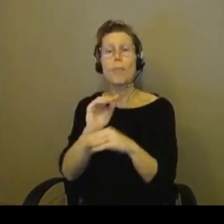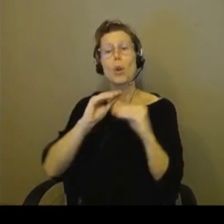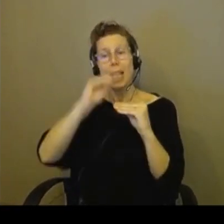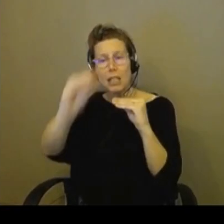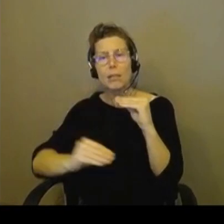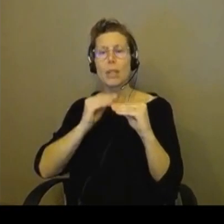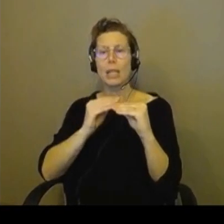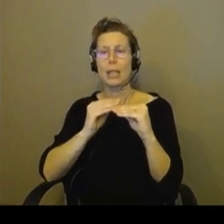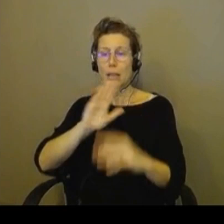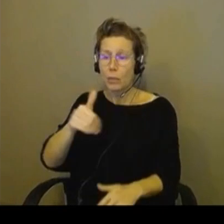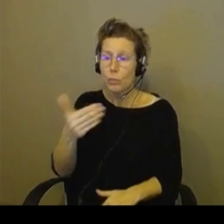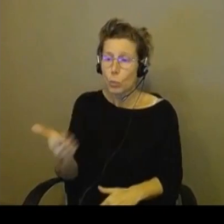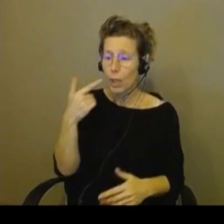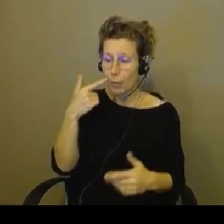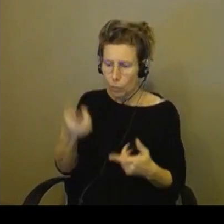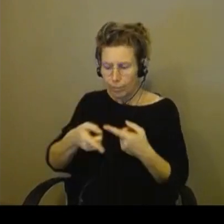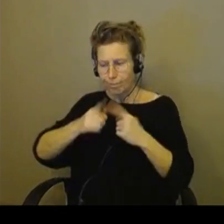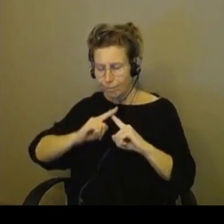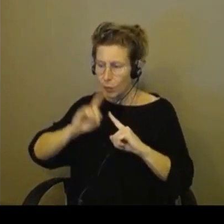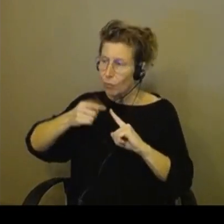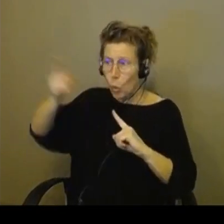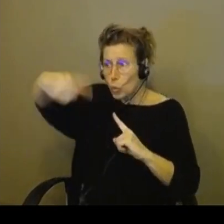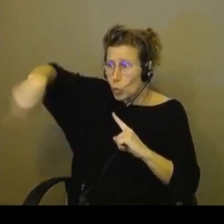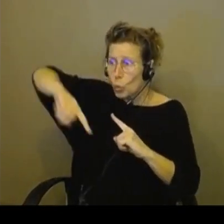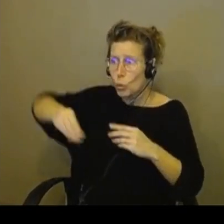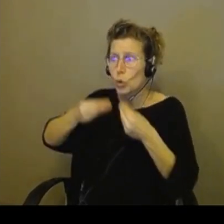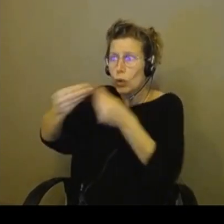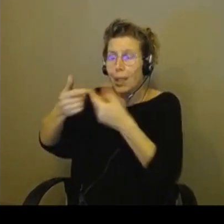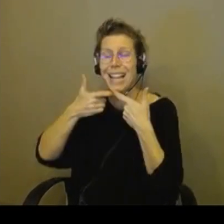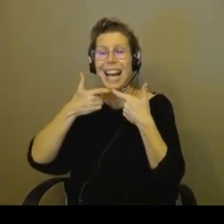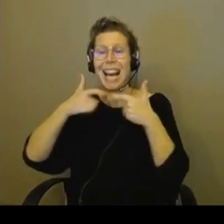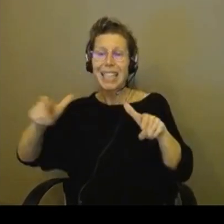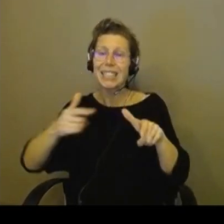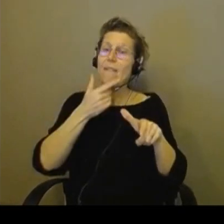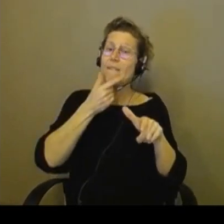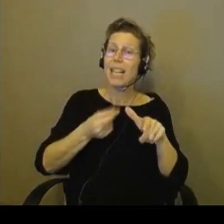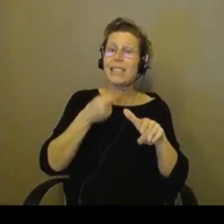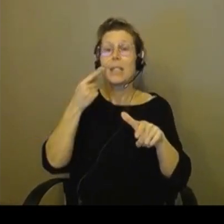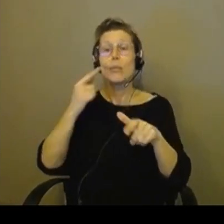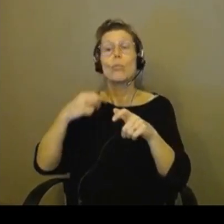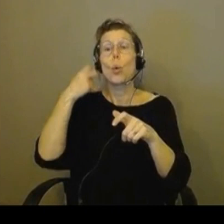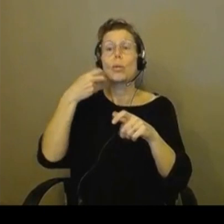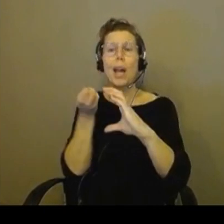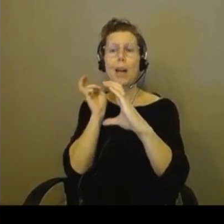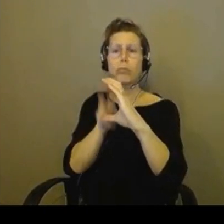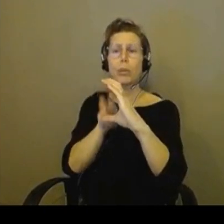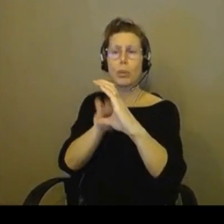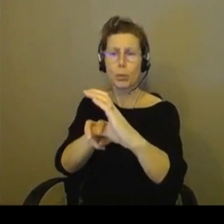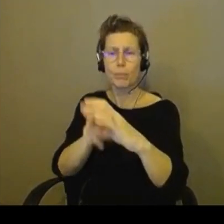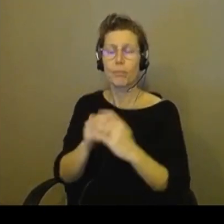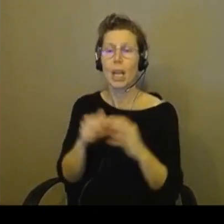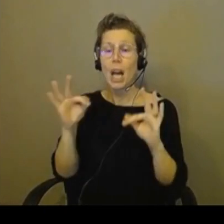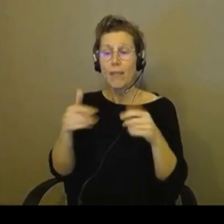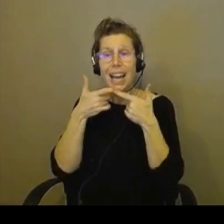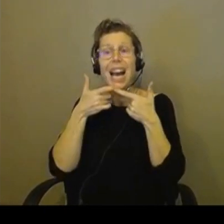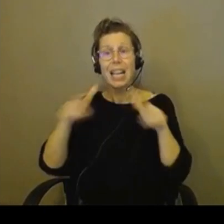facilité, aisé au train. Et donc, l'accessibilité, c'est vraiment un enjeu pour que le parcours vers le train se fasse sans